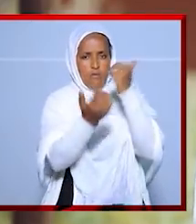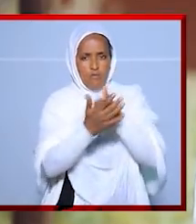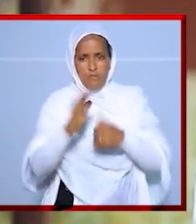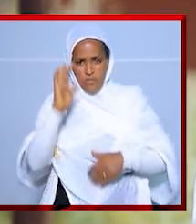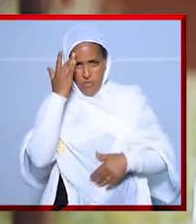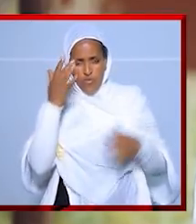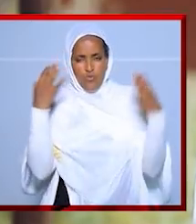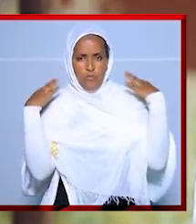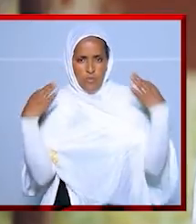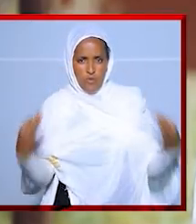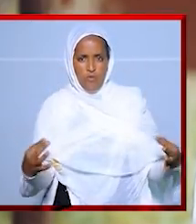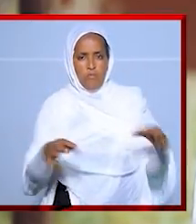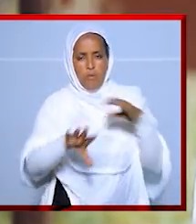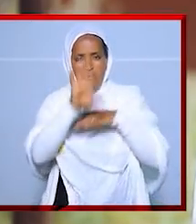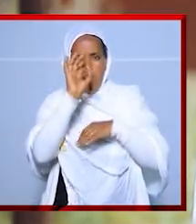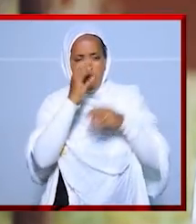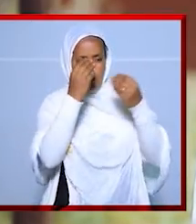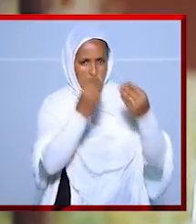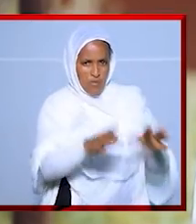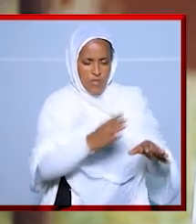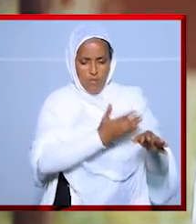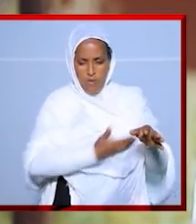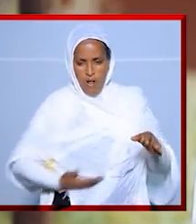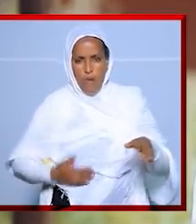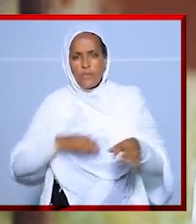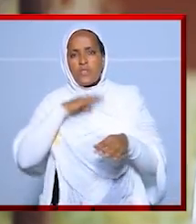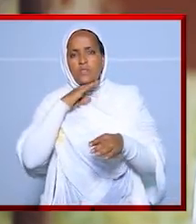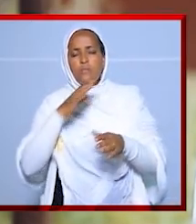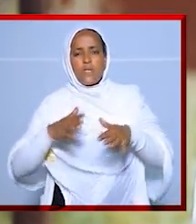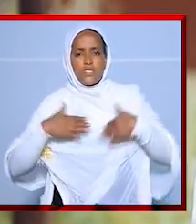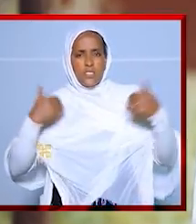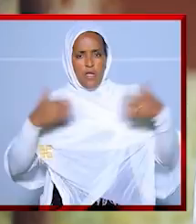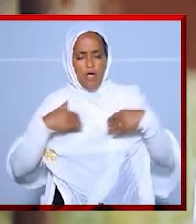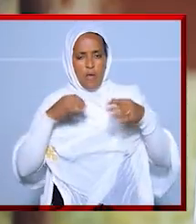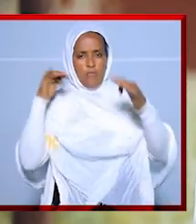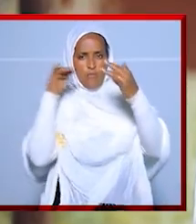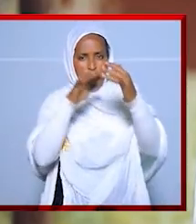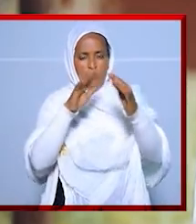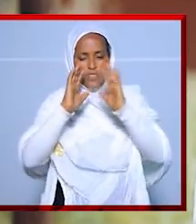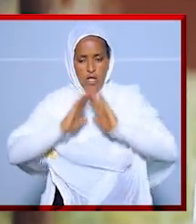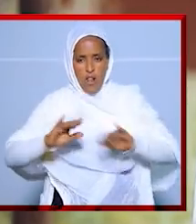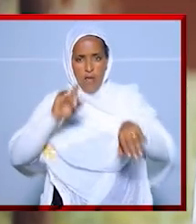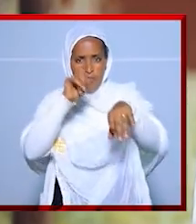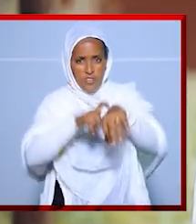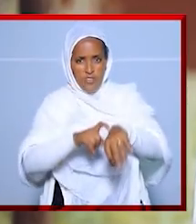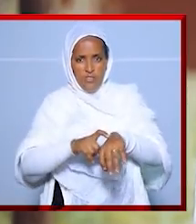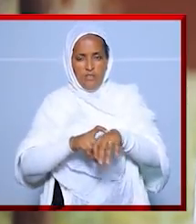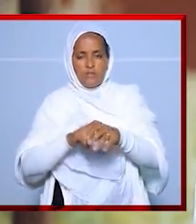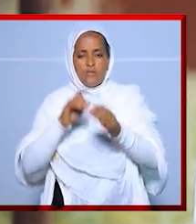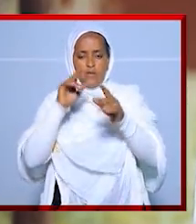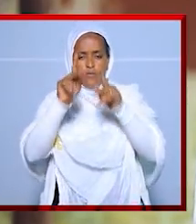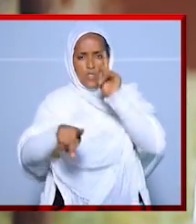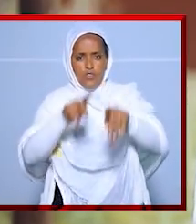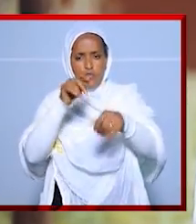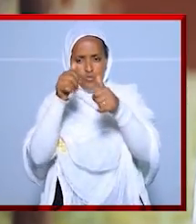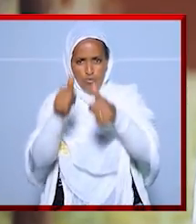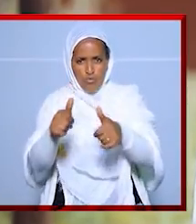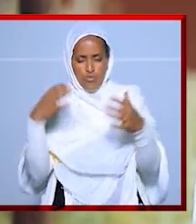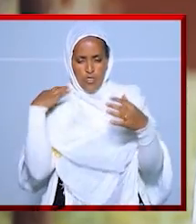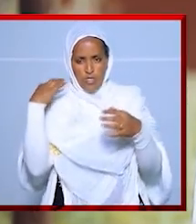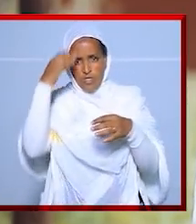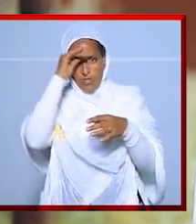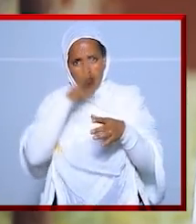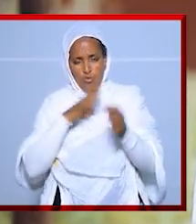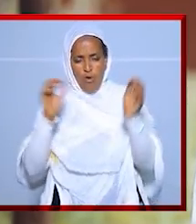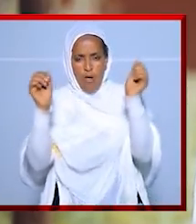እንዲረዳዳ በበሽታው በጤንነቱ በማግኘቱ በማጣቱ በረሃቡ በጠጋቡ በአዘኑ በደስታው በጦርነትም ሆነ በሰላም ጊዜ ማህበረሰብ